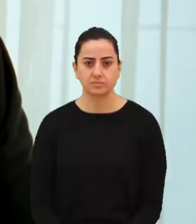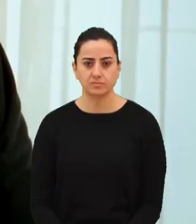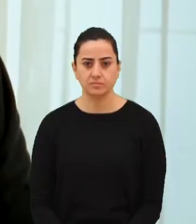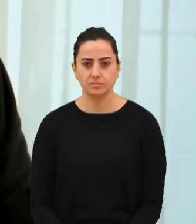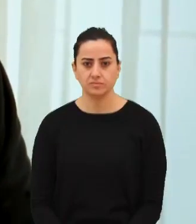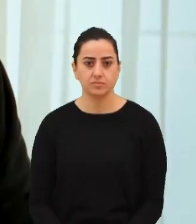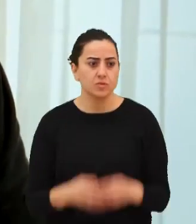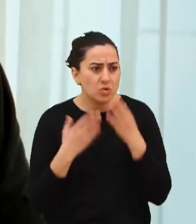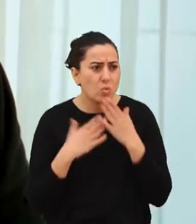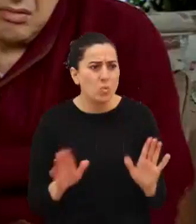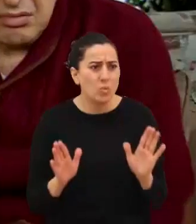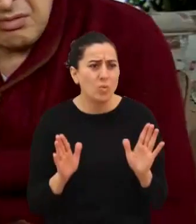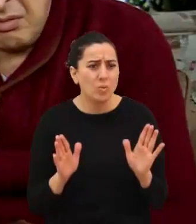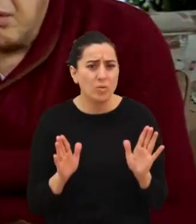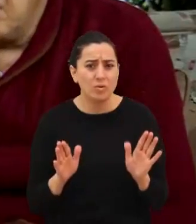Aha. Yok artık.